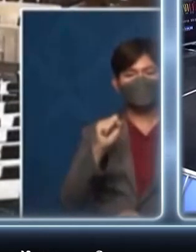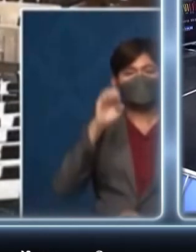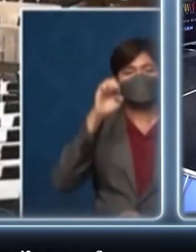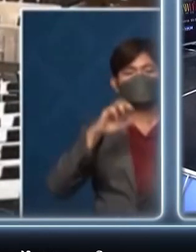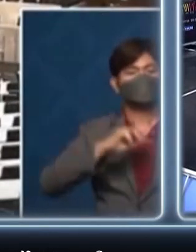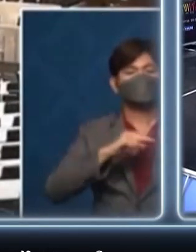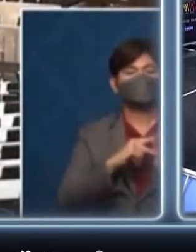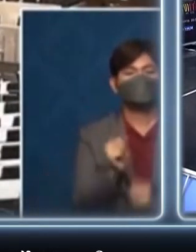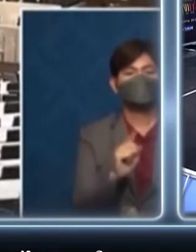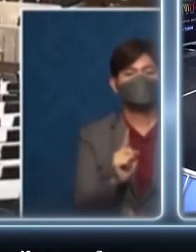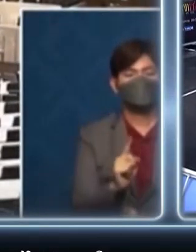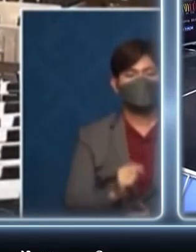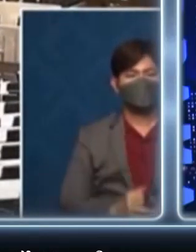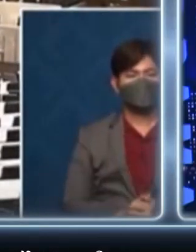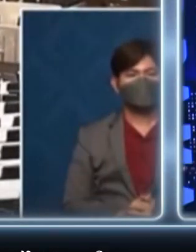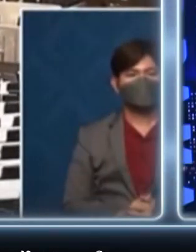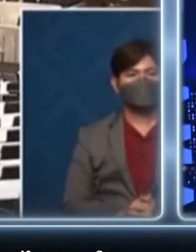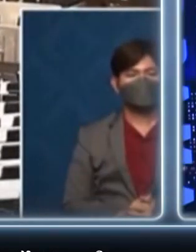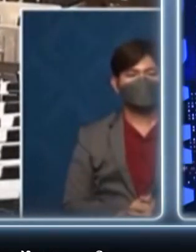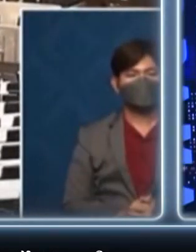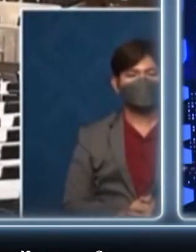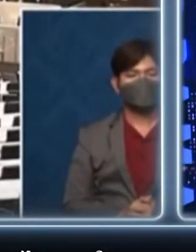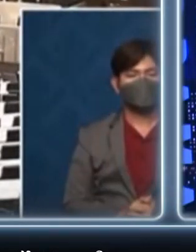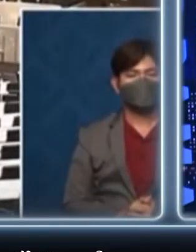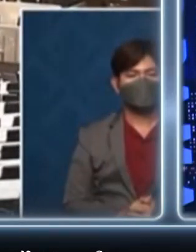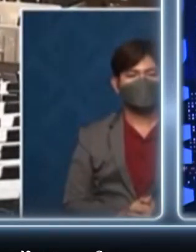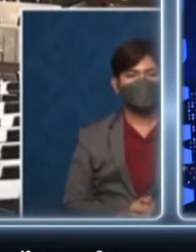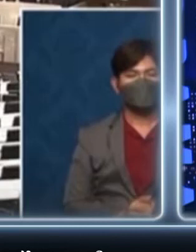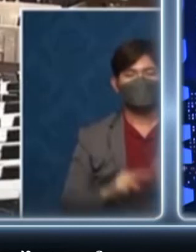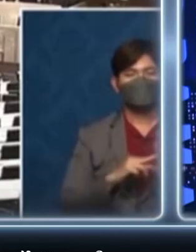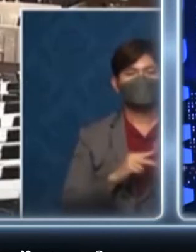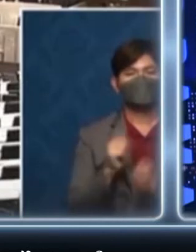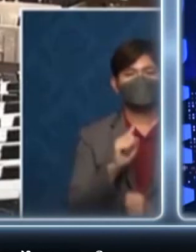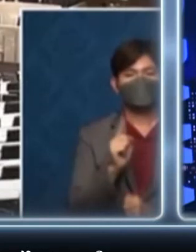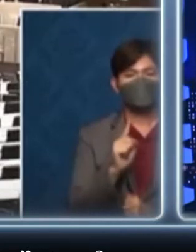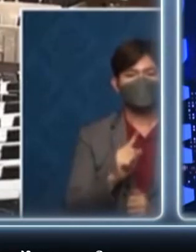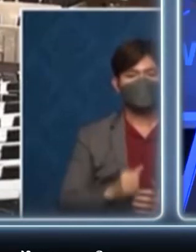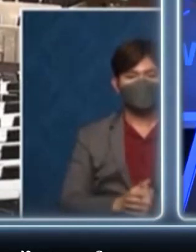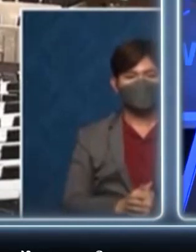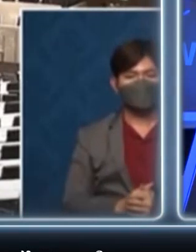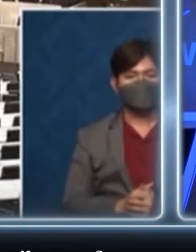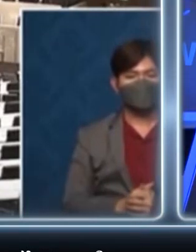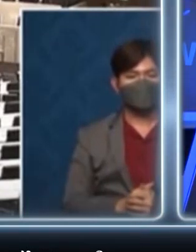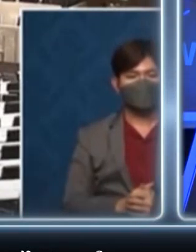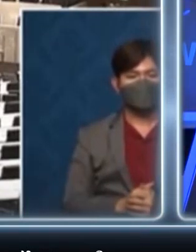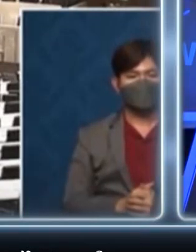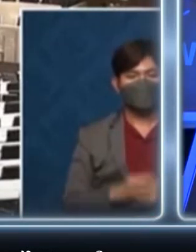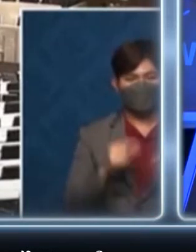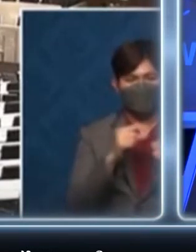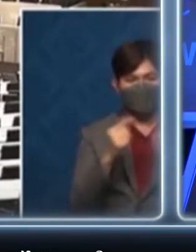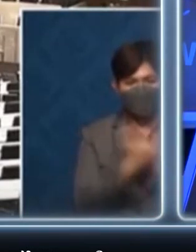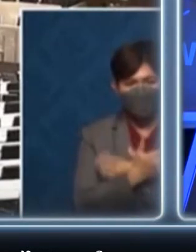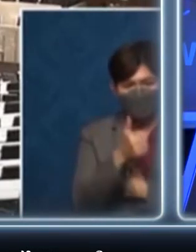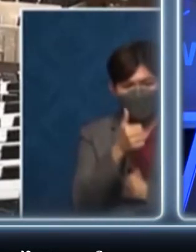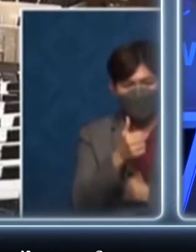อะไร บัตร ก็คิด บัตรสีก็คือ มันก็ไม่ค่อยสุภาพเท่าไหร่ ไปบัตรมาครับ เอาเปลี่ยนอีกคำสิครับมีผู้